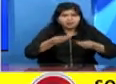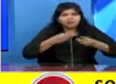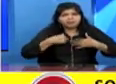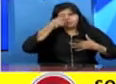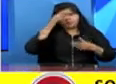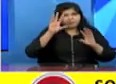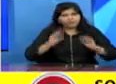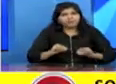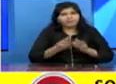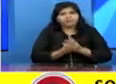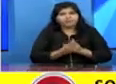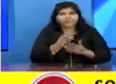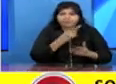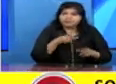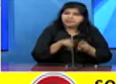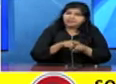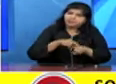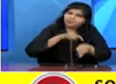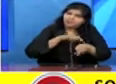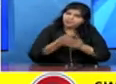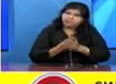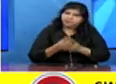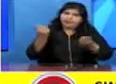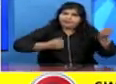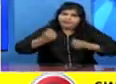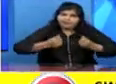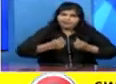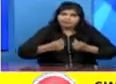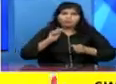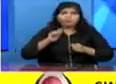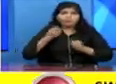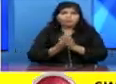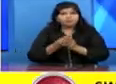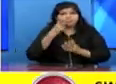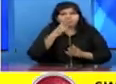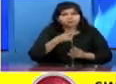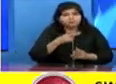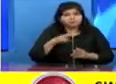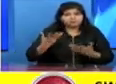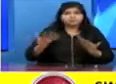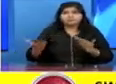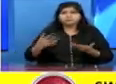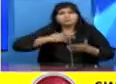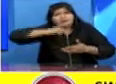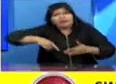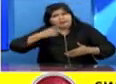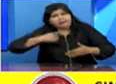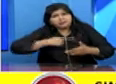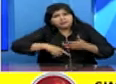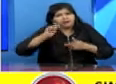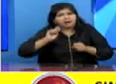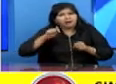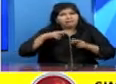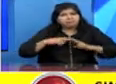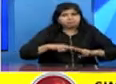परेशानी ना हो। ठीक इसी प्रकार उन ड्राइवर्स, उन वर्कर्स के बारे में सोचिए जो बिना रुके अपने काम में